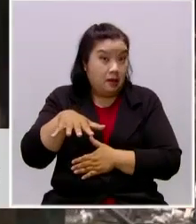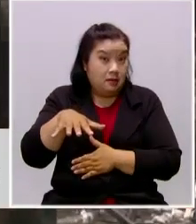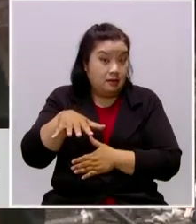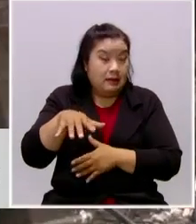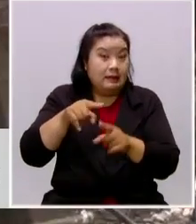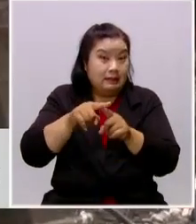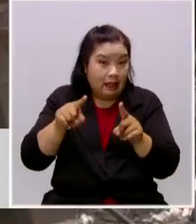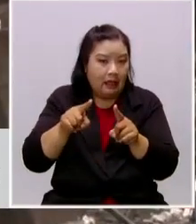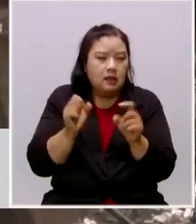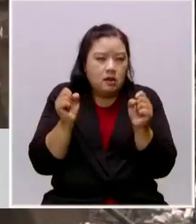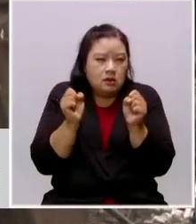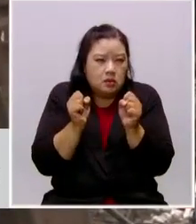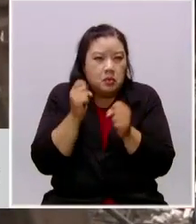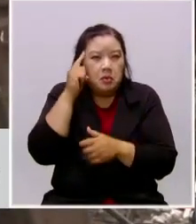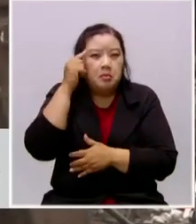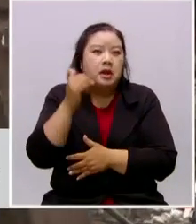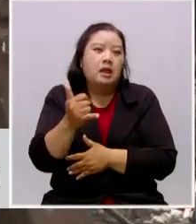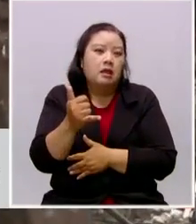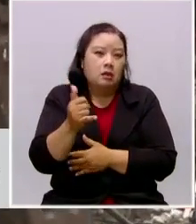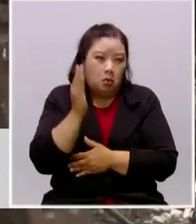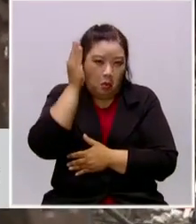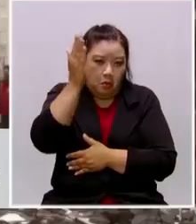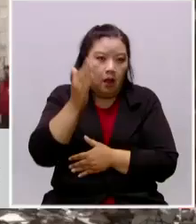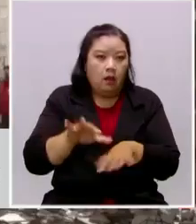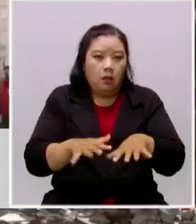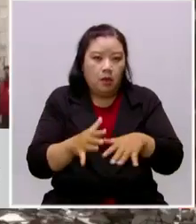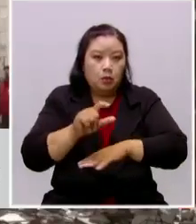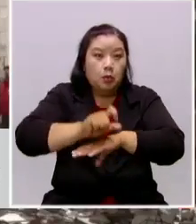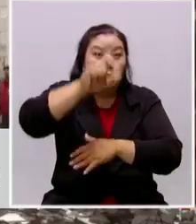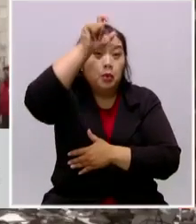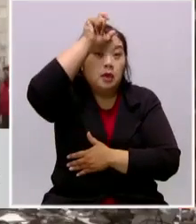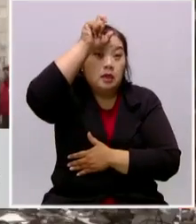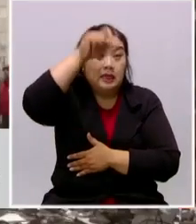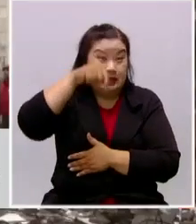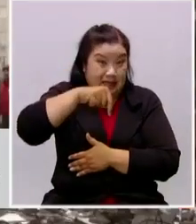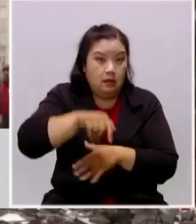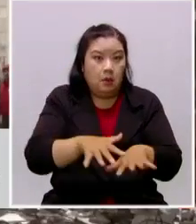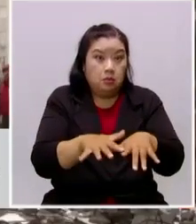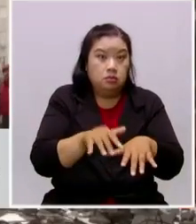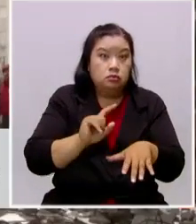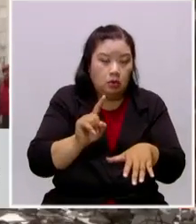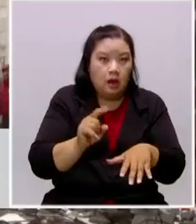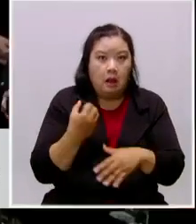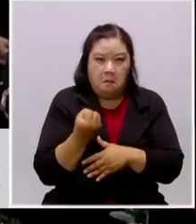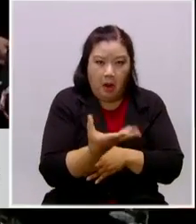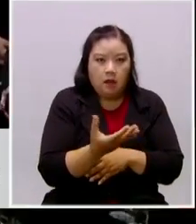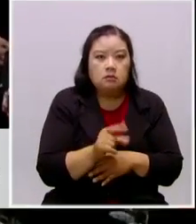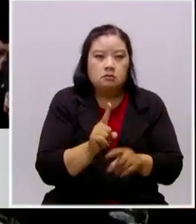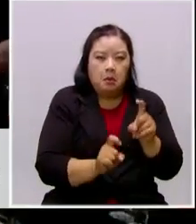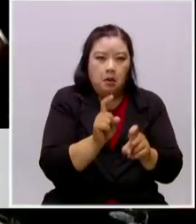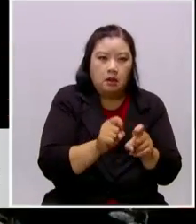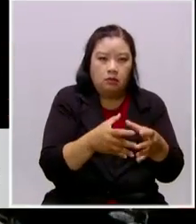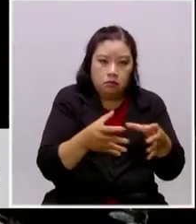หวั่นกลัวกันว่าถ้ายอดผู้เสียชีวิตจากแผ่นดินไหวในตุรกีครั้งนี้ยังพุ่งไม่หยุดอาจจะสูงกว่าจำนวนผู้เสีย